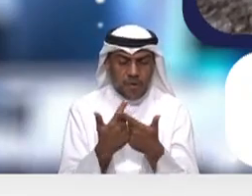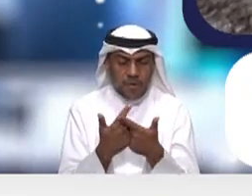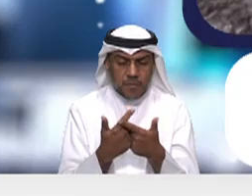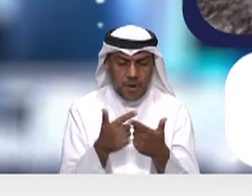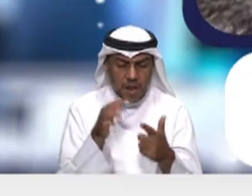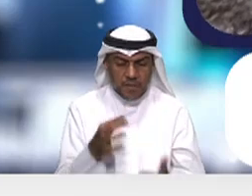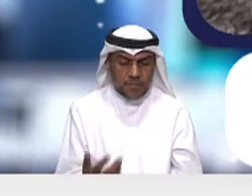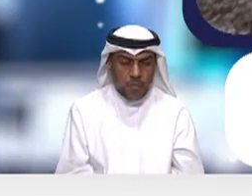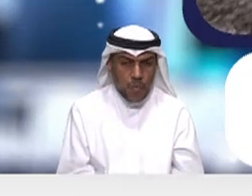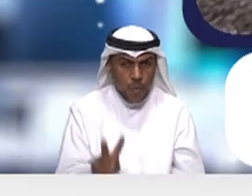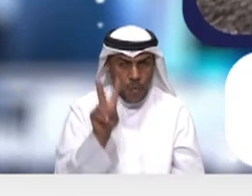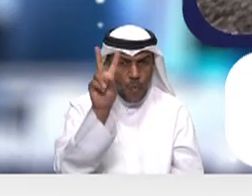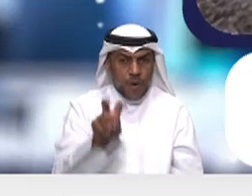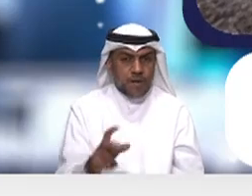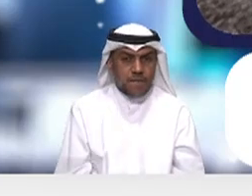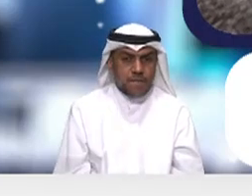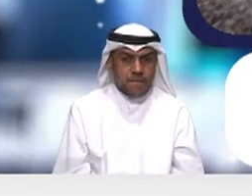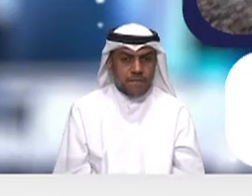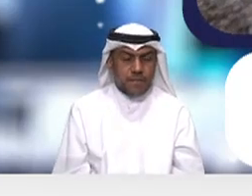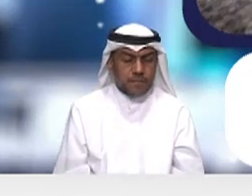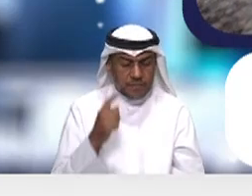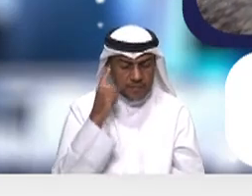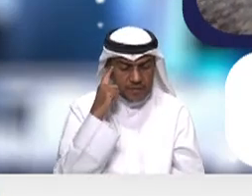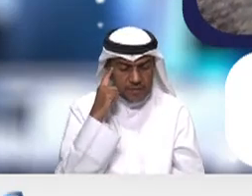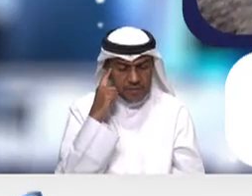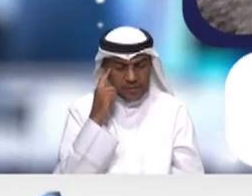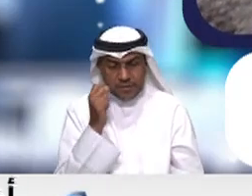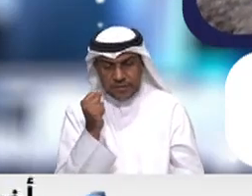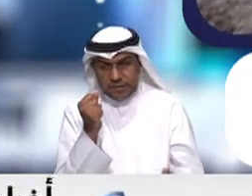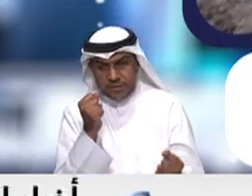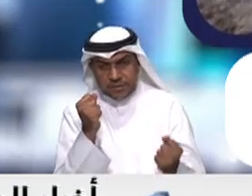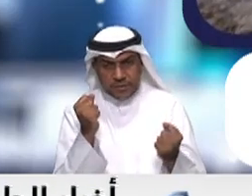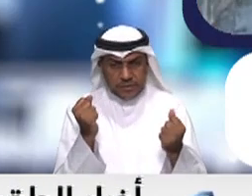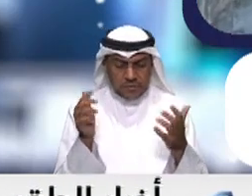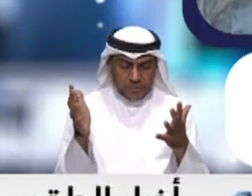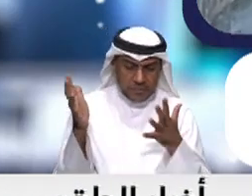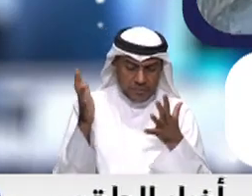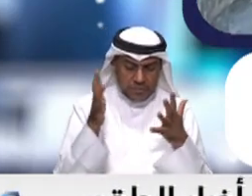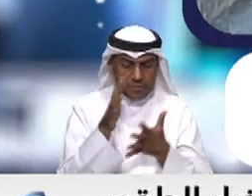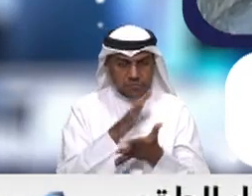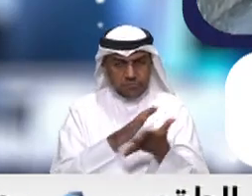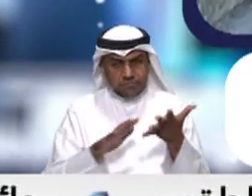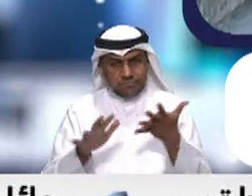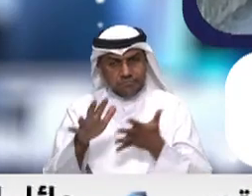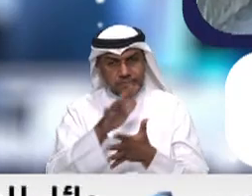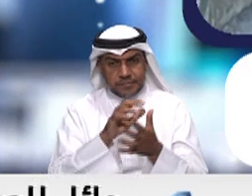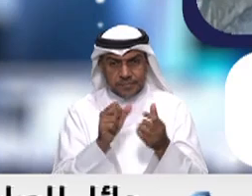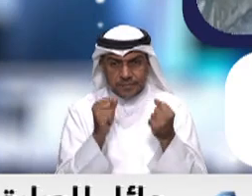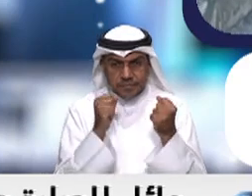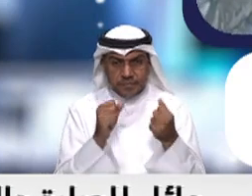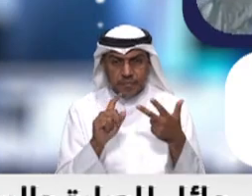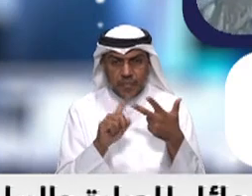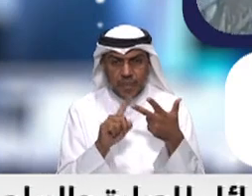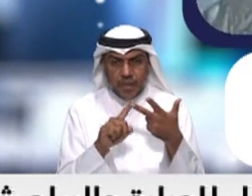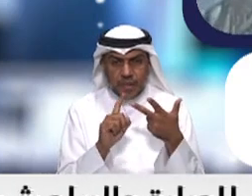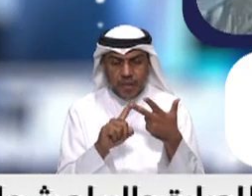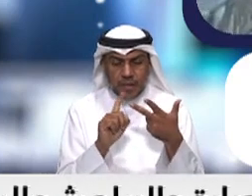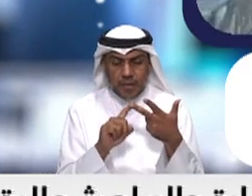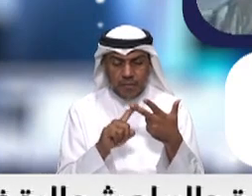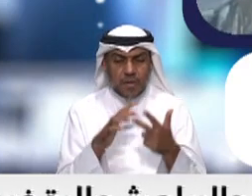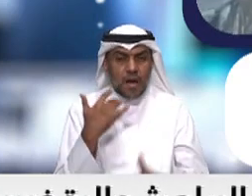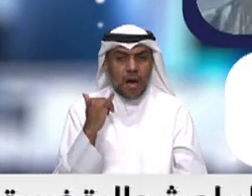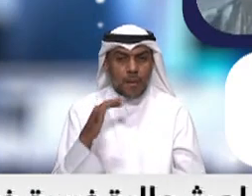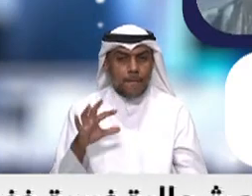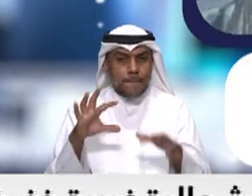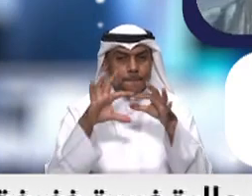الأدوار وهناك تداخل في هذه الأدوار، وربما زيارة الأمين العام تحاول أن